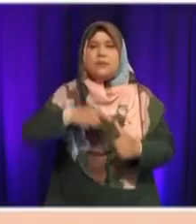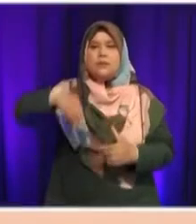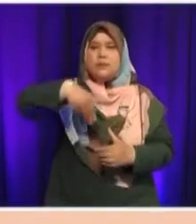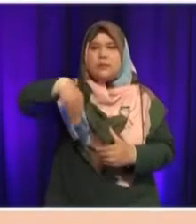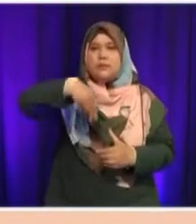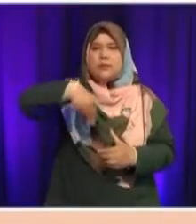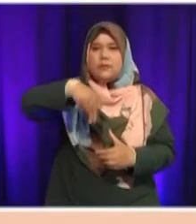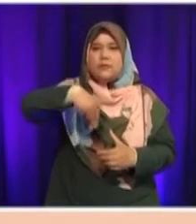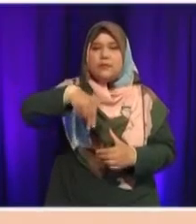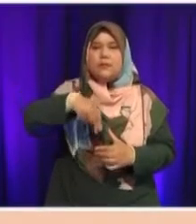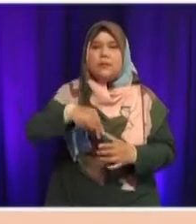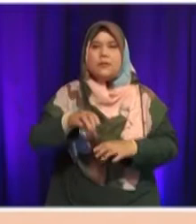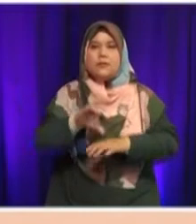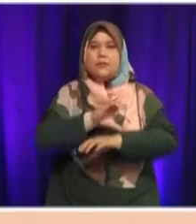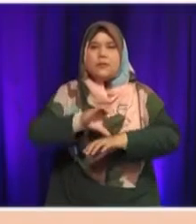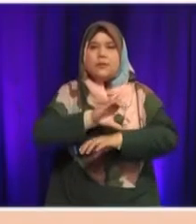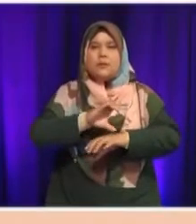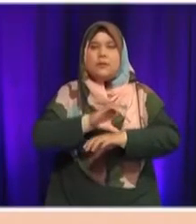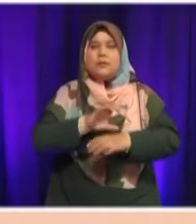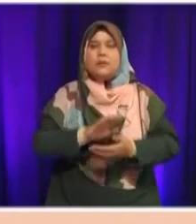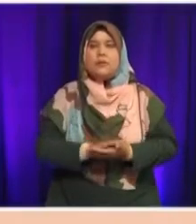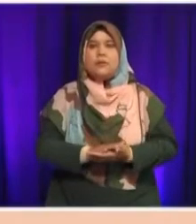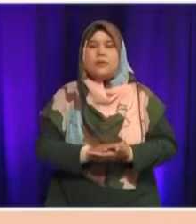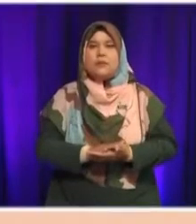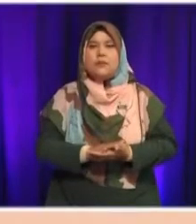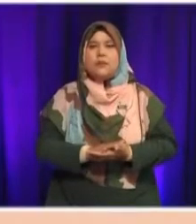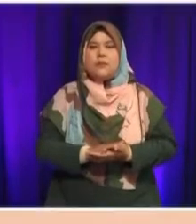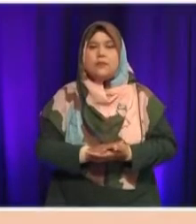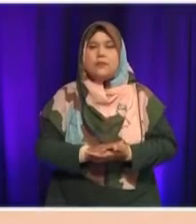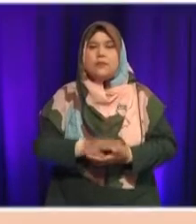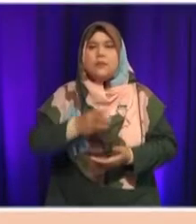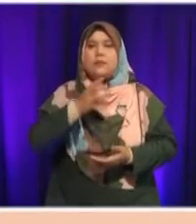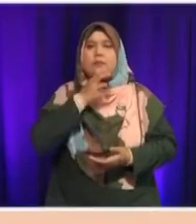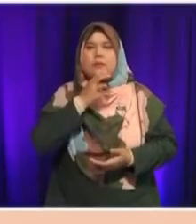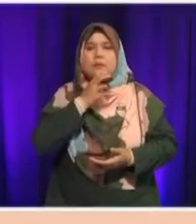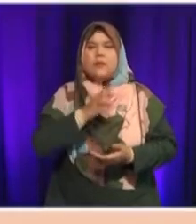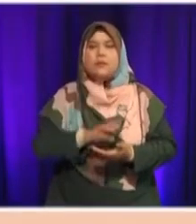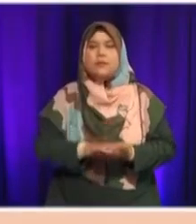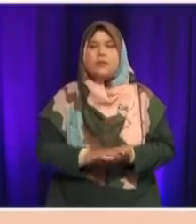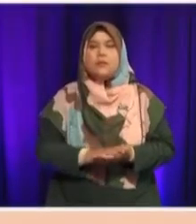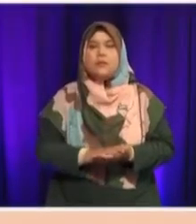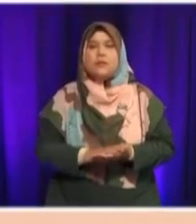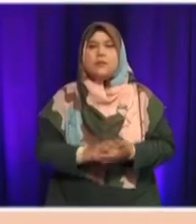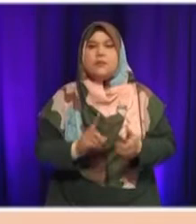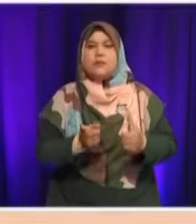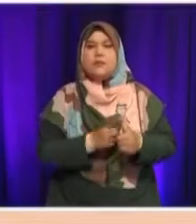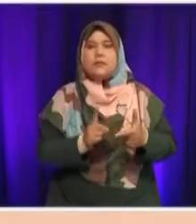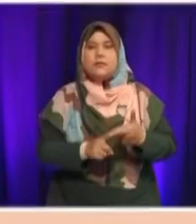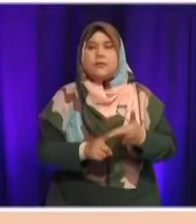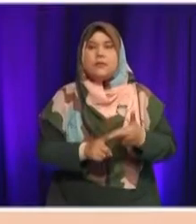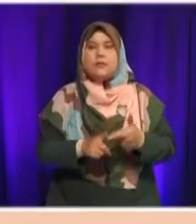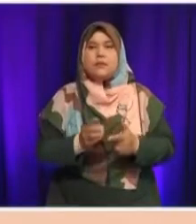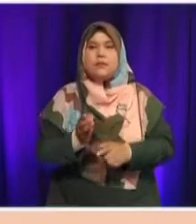menggaurkan koboice Oke dia cokelat tadi oke seterusnya acuan coklat kita